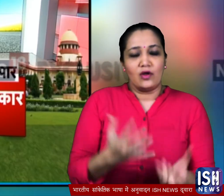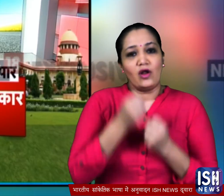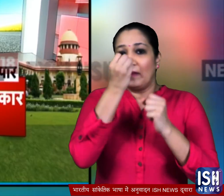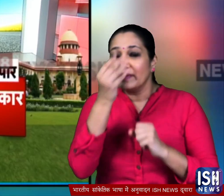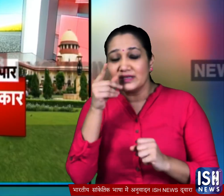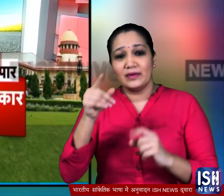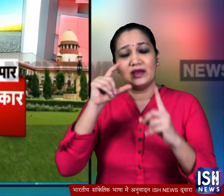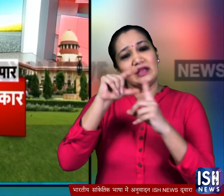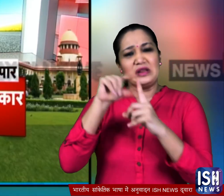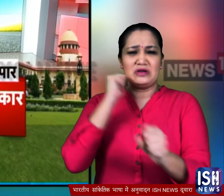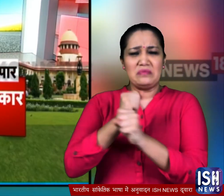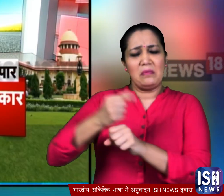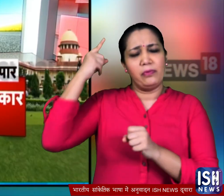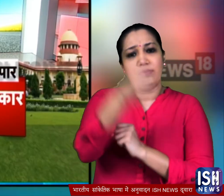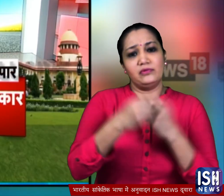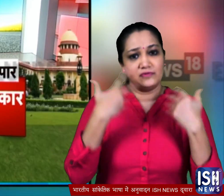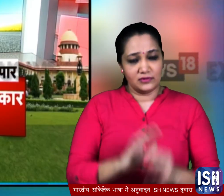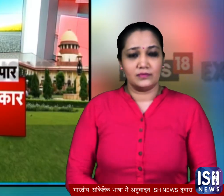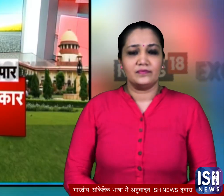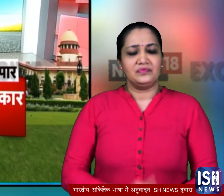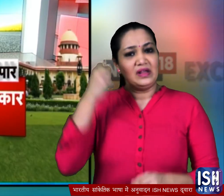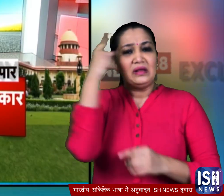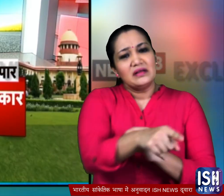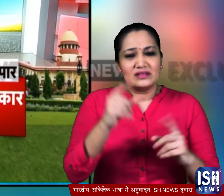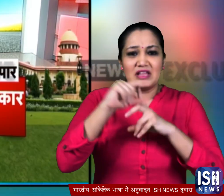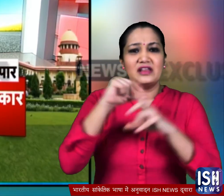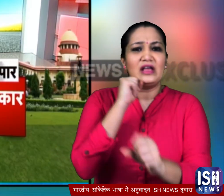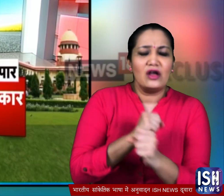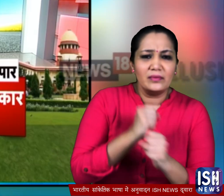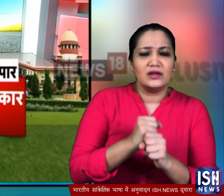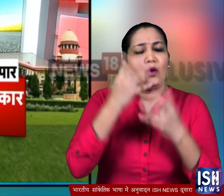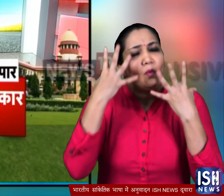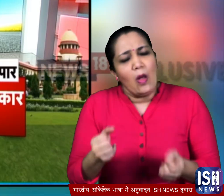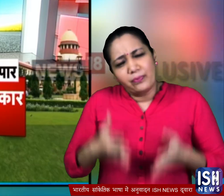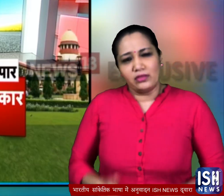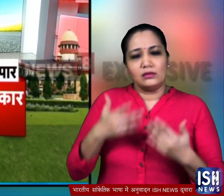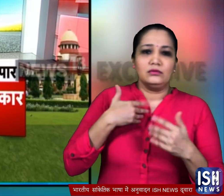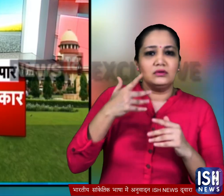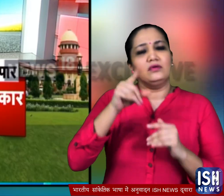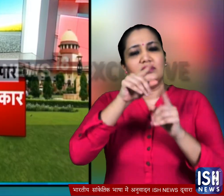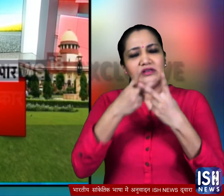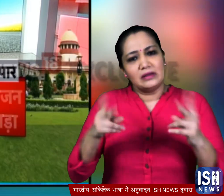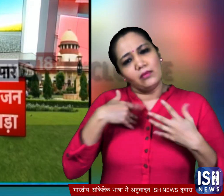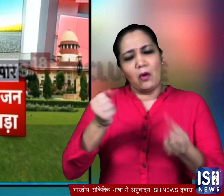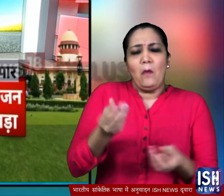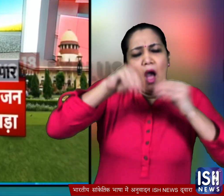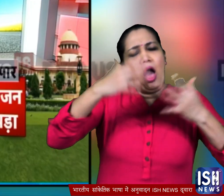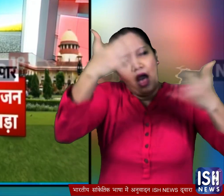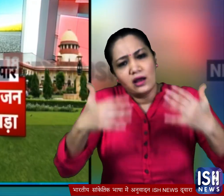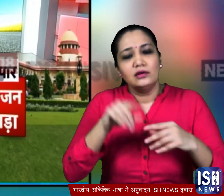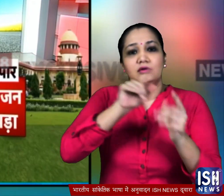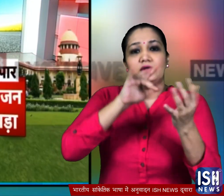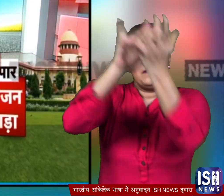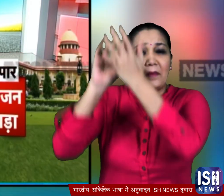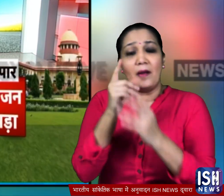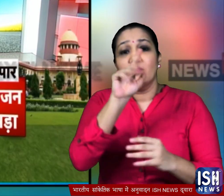बीजेपी ने दिल्ली सरकार पर हमला करने में देर नहीं की और आरोप लगाया कि दिल्ली सरकार ने जानबूझकर ऐसा किया और इस बात का नुकसान 12 ऐसे राज्यों